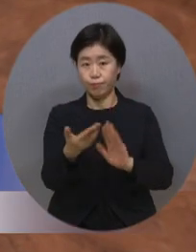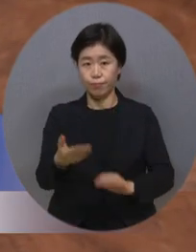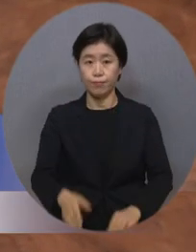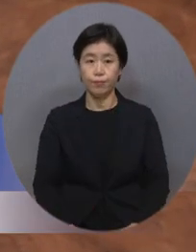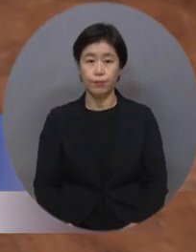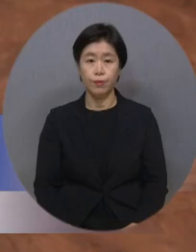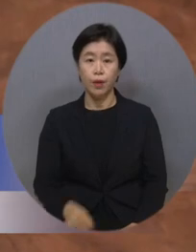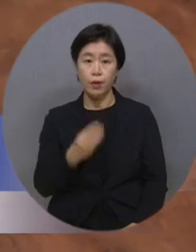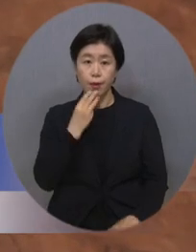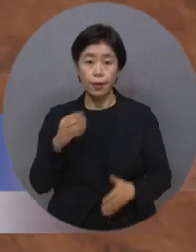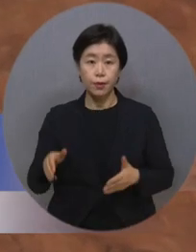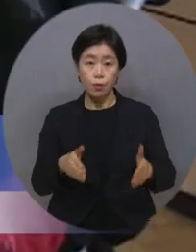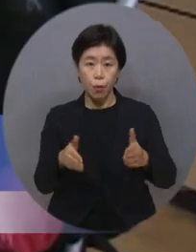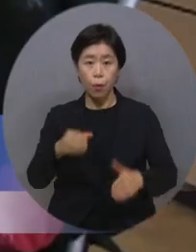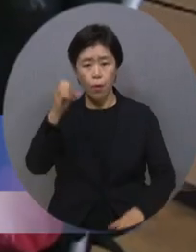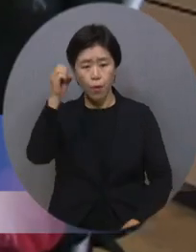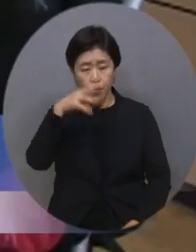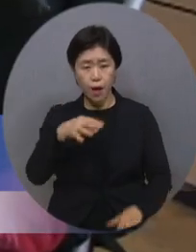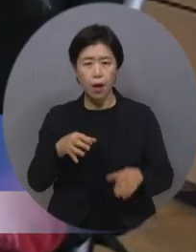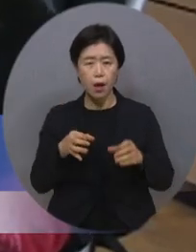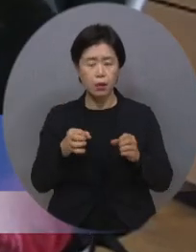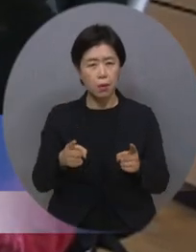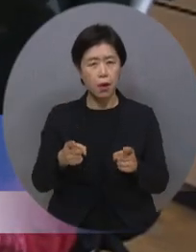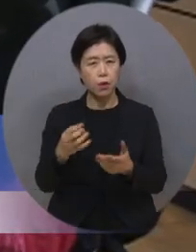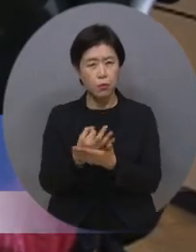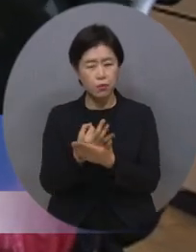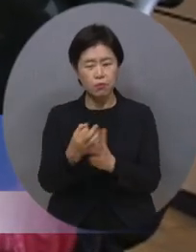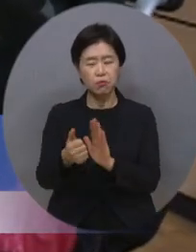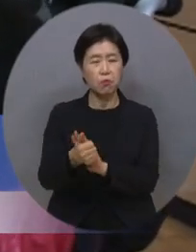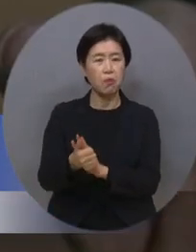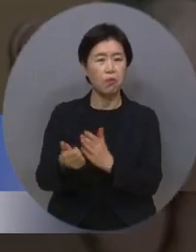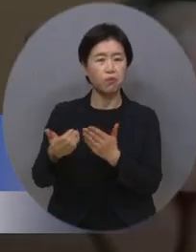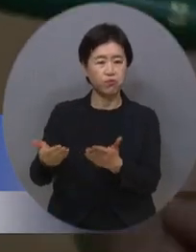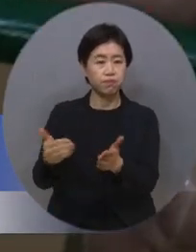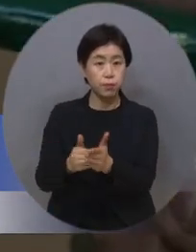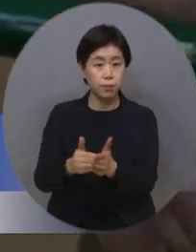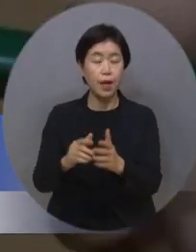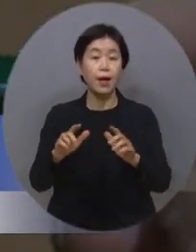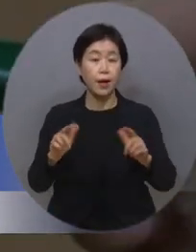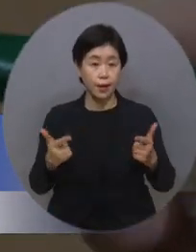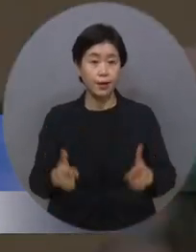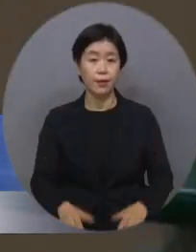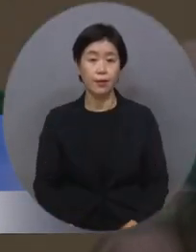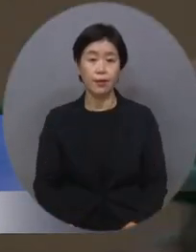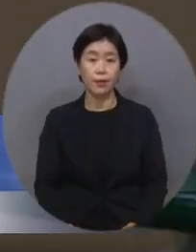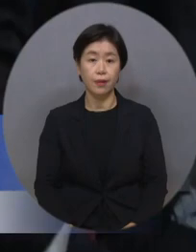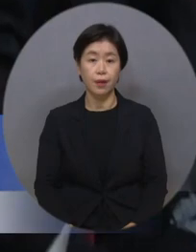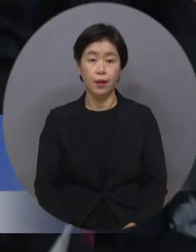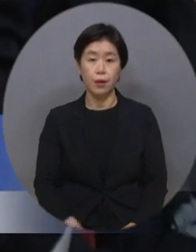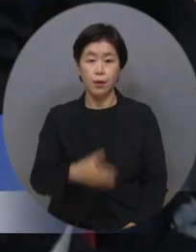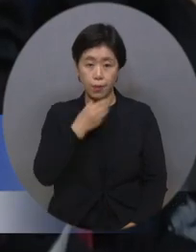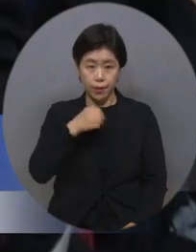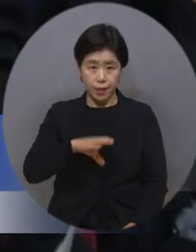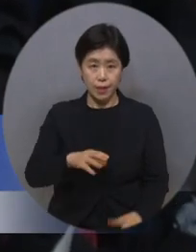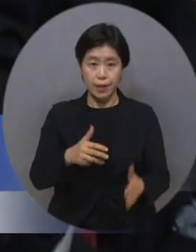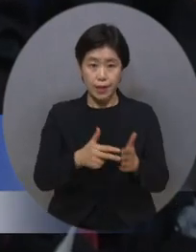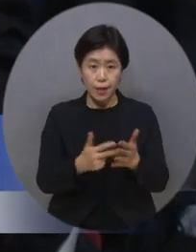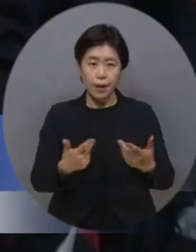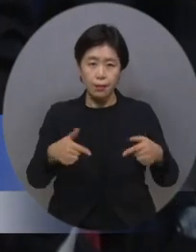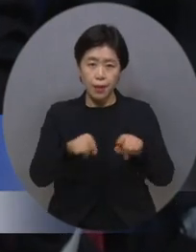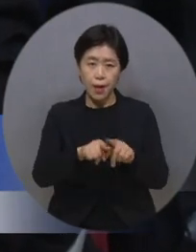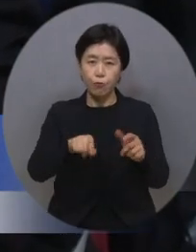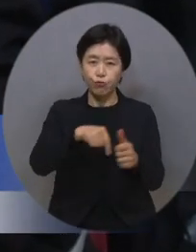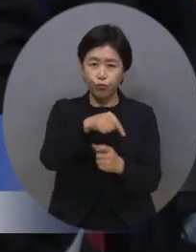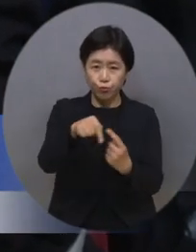특히 경기도는 단순히 기회소득 지원금의 성격으로 도민에게 지급하는 것이 아니라 경기 복지재단이